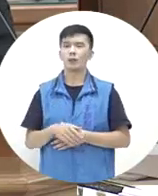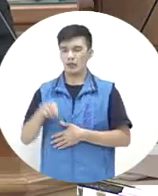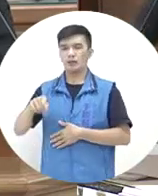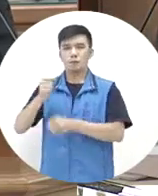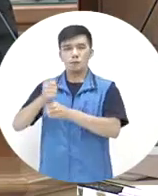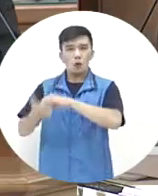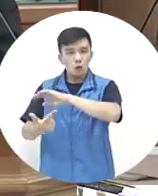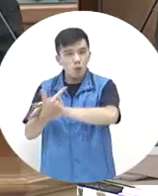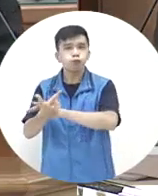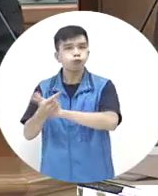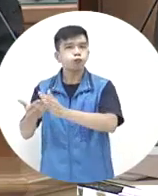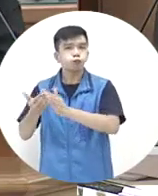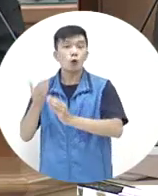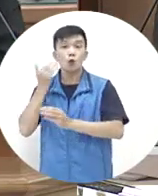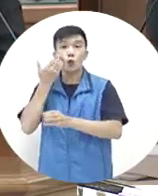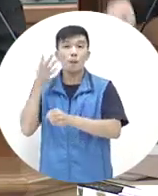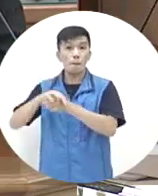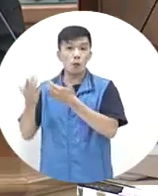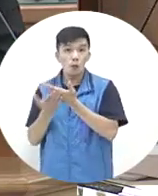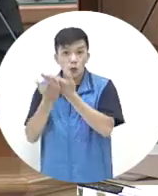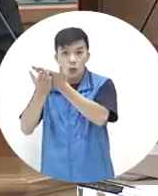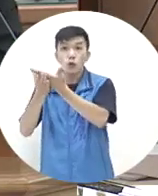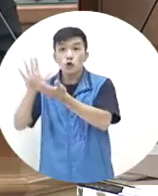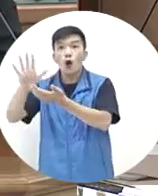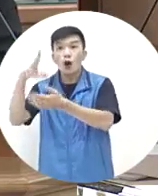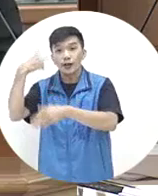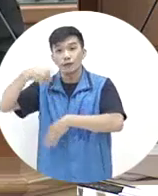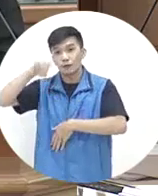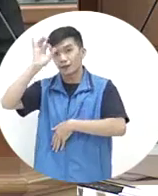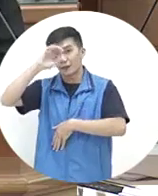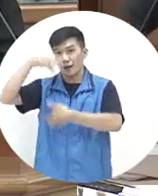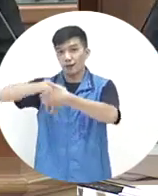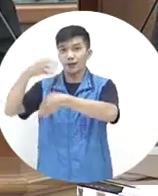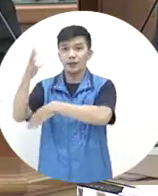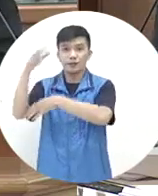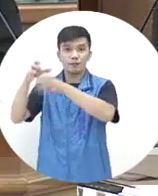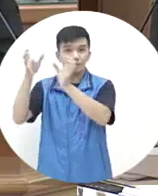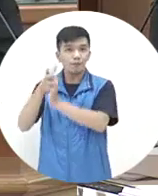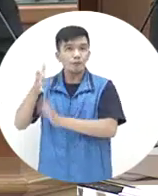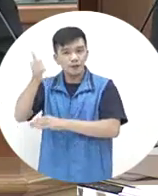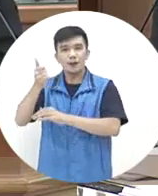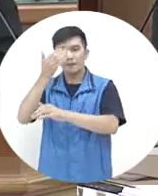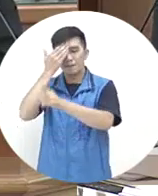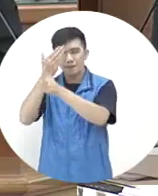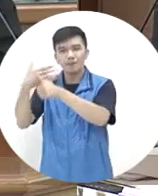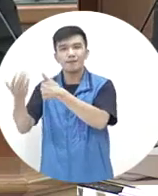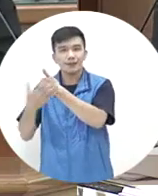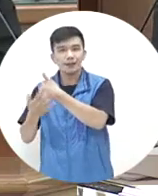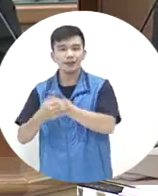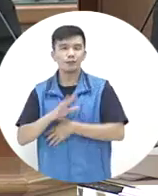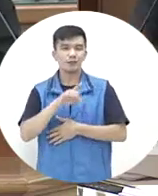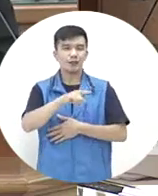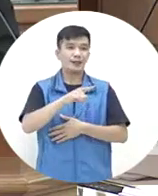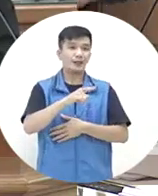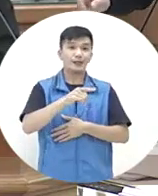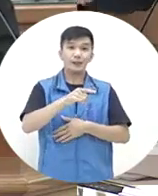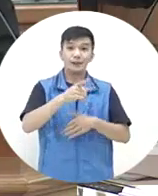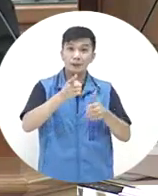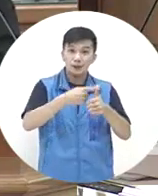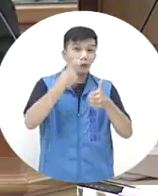才可以去内政部跟部长拜托啊！哦，这个 其实这条不是大条的啦，这条吼要你审查到当中啦，要够足